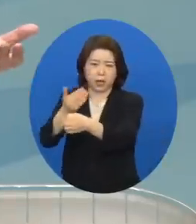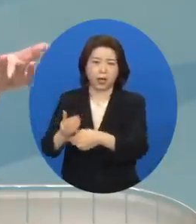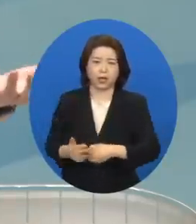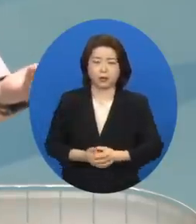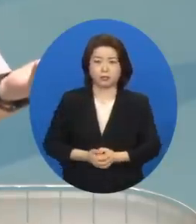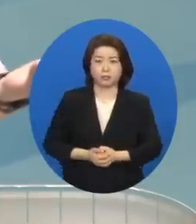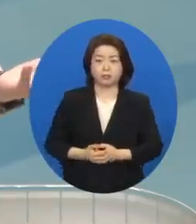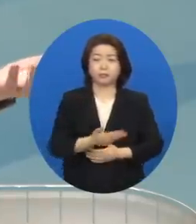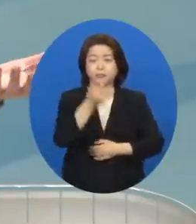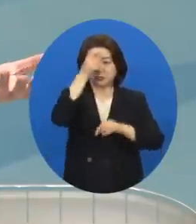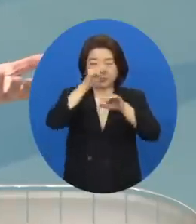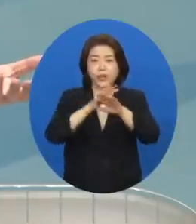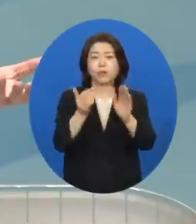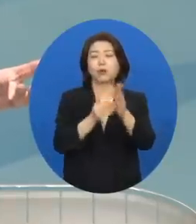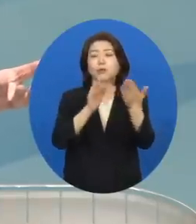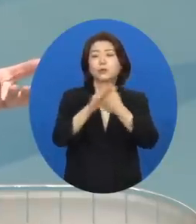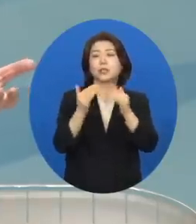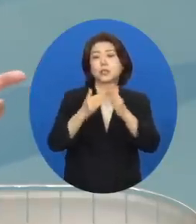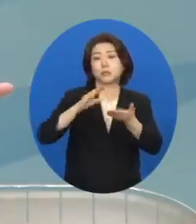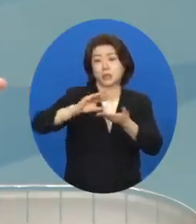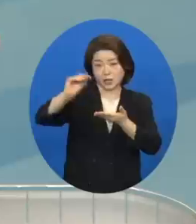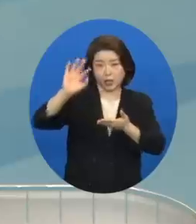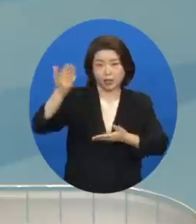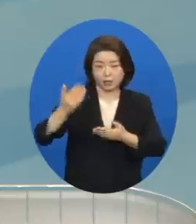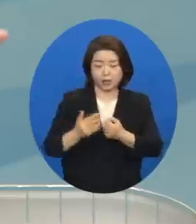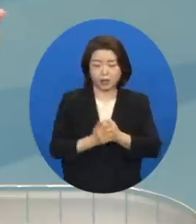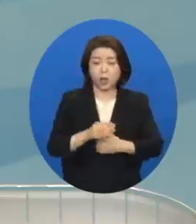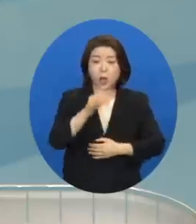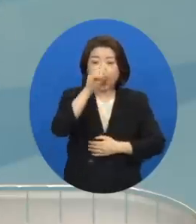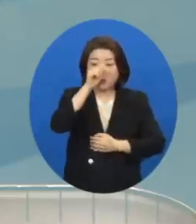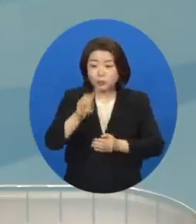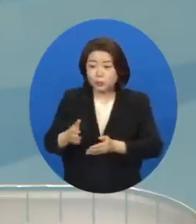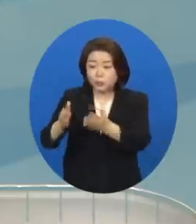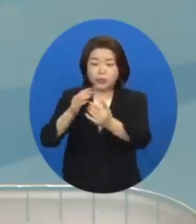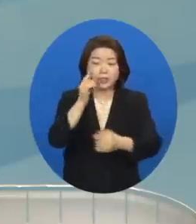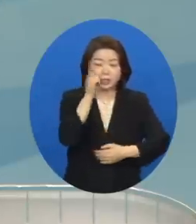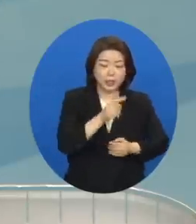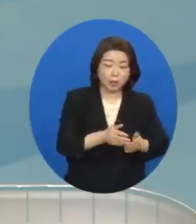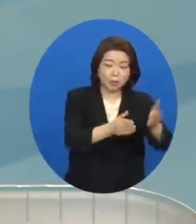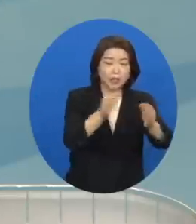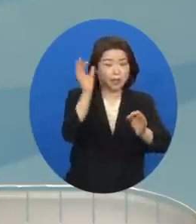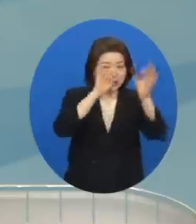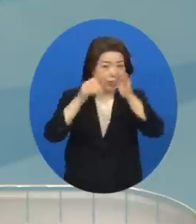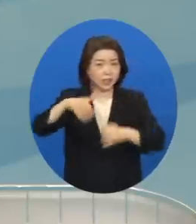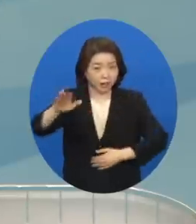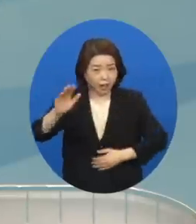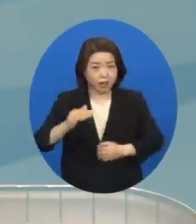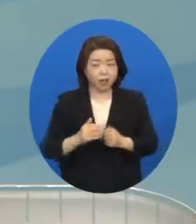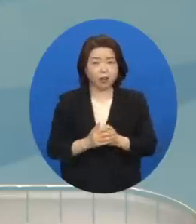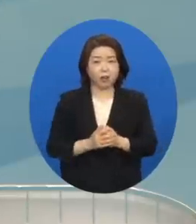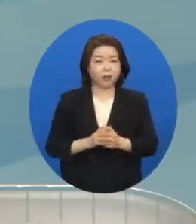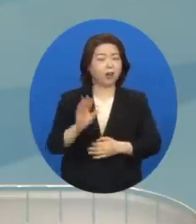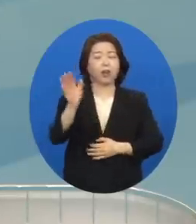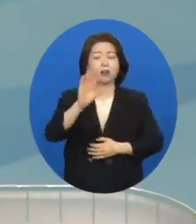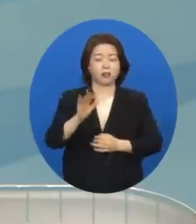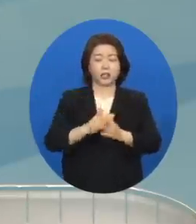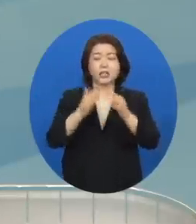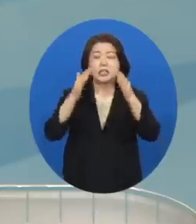여러분 집에 가야 되는데 좋은 길, 나쁜 길 찾아가십니까? 집으로 가는 길을 가는